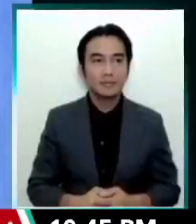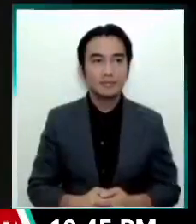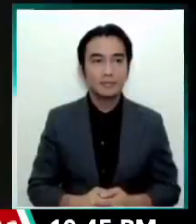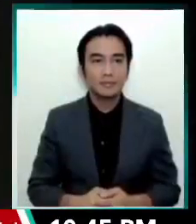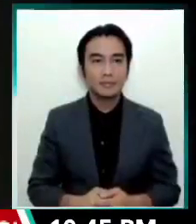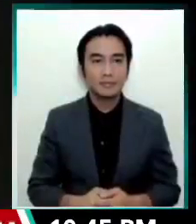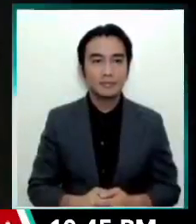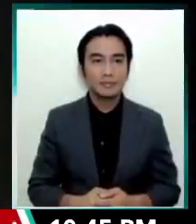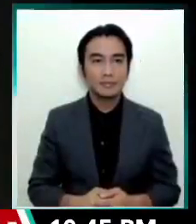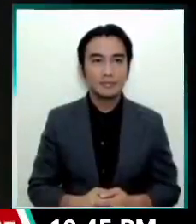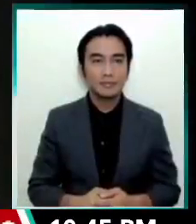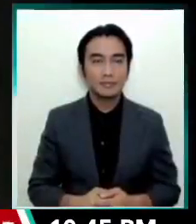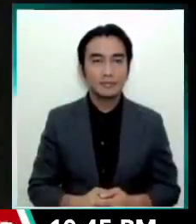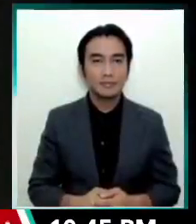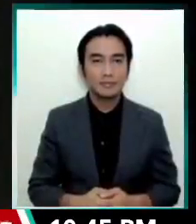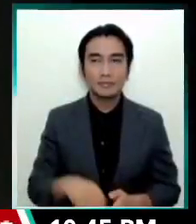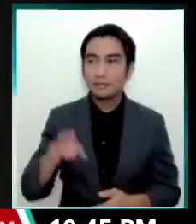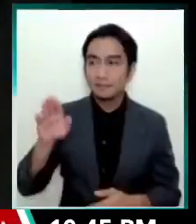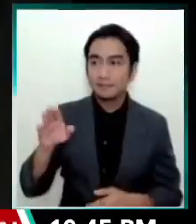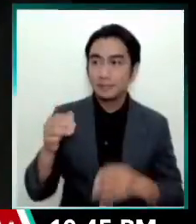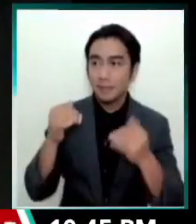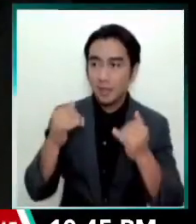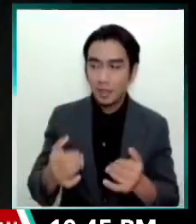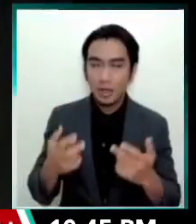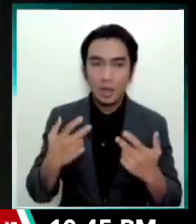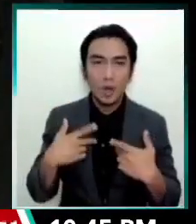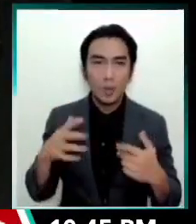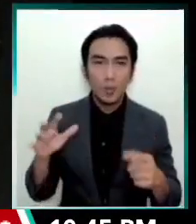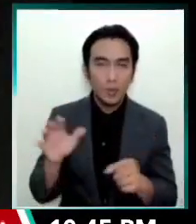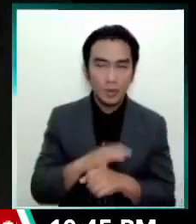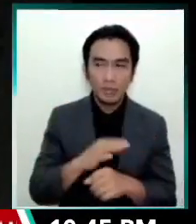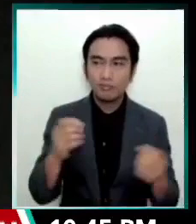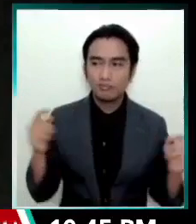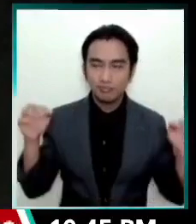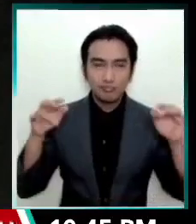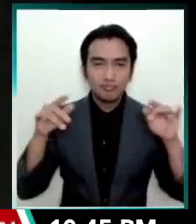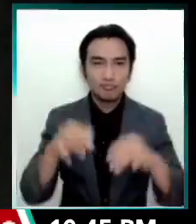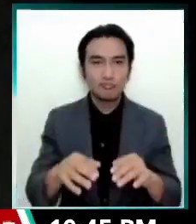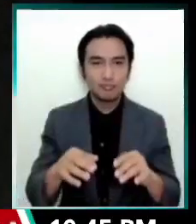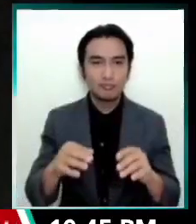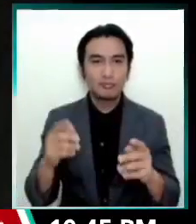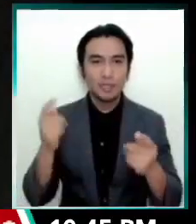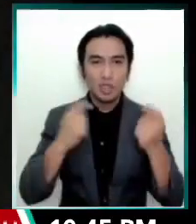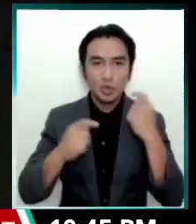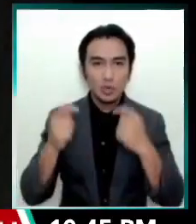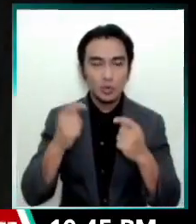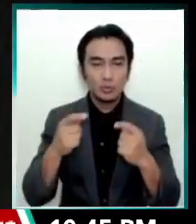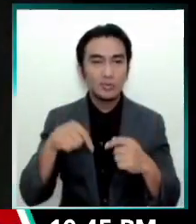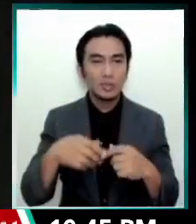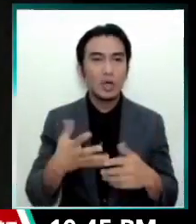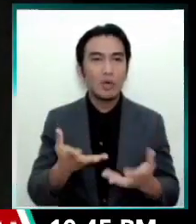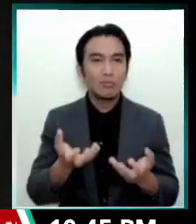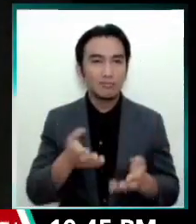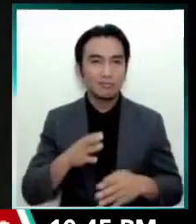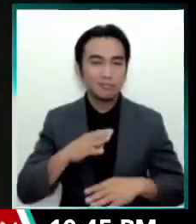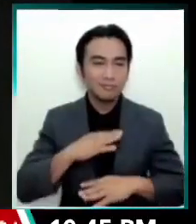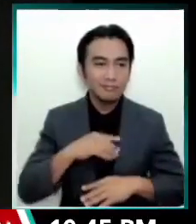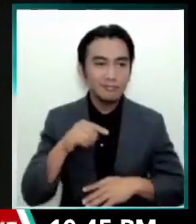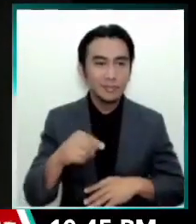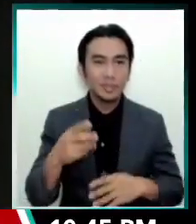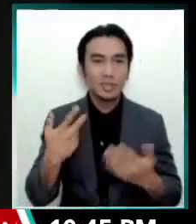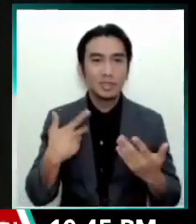Maki, ngayon nga ay puno ng mga turistang naisulitin ang nightlife dito sa isla ng Boracay, ang mga bars at